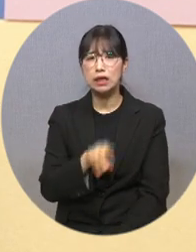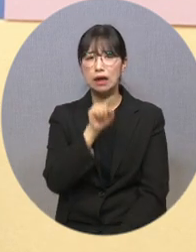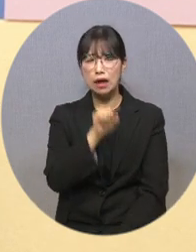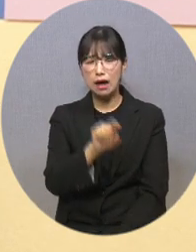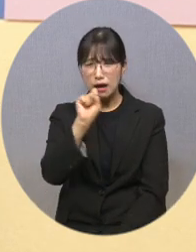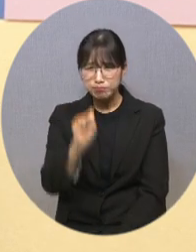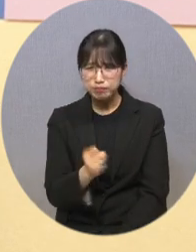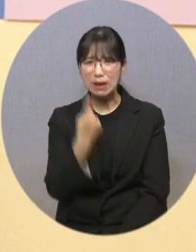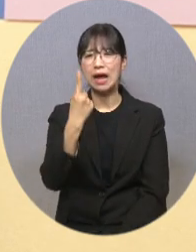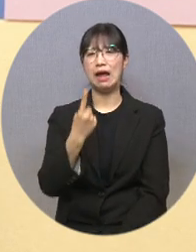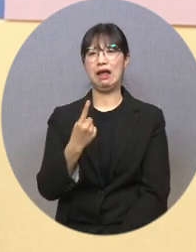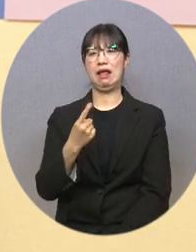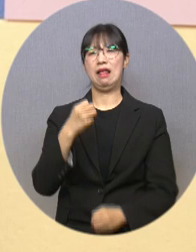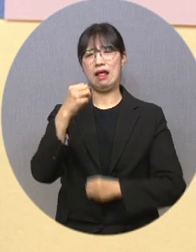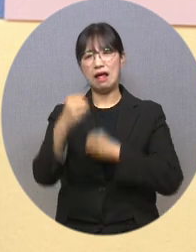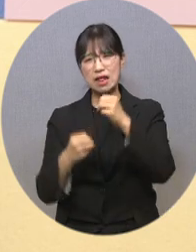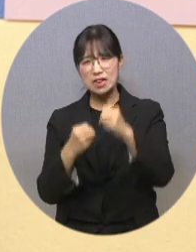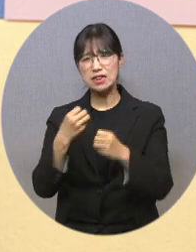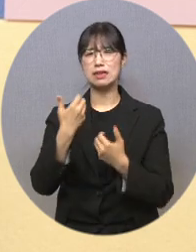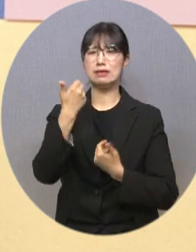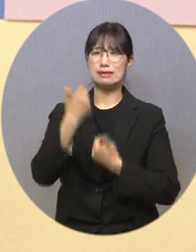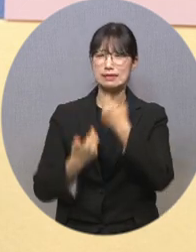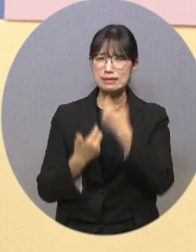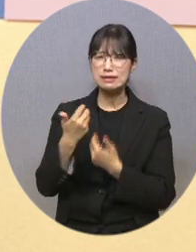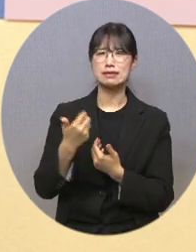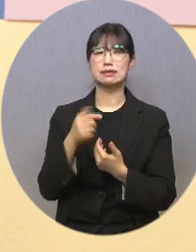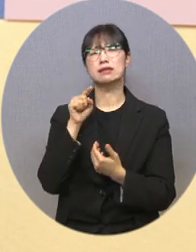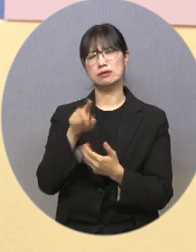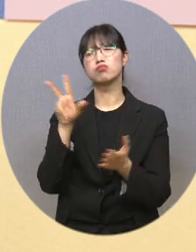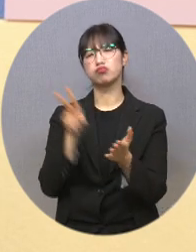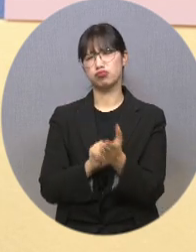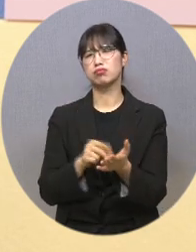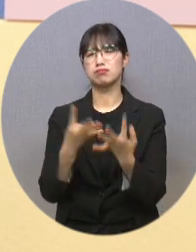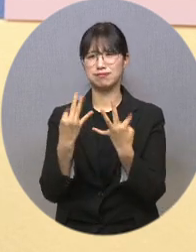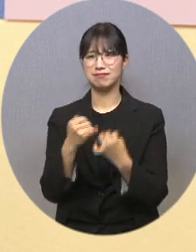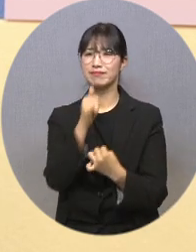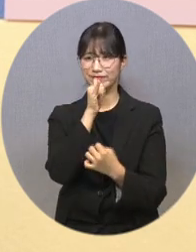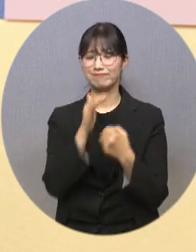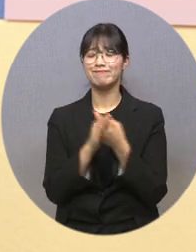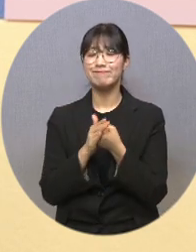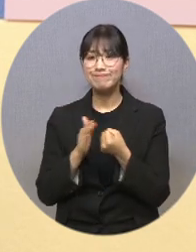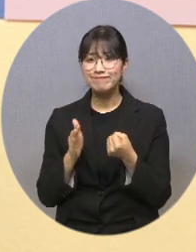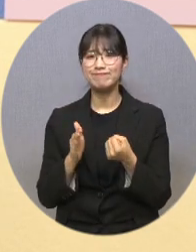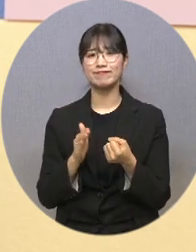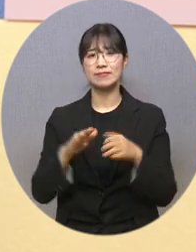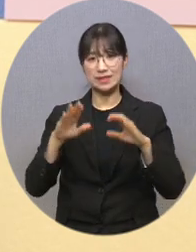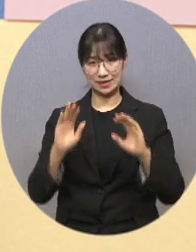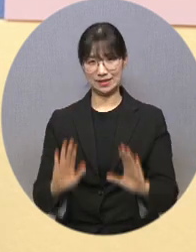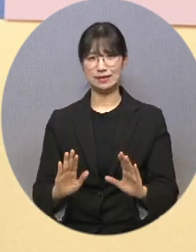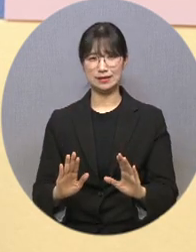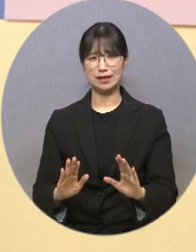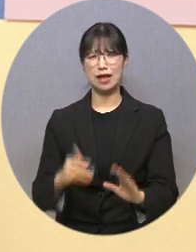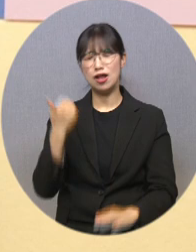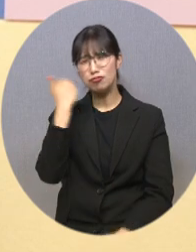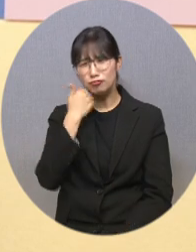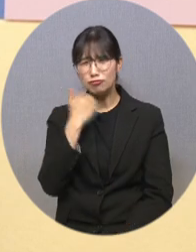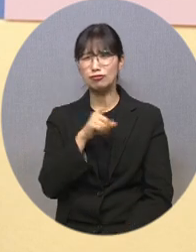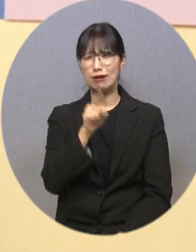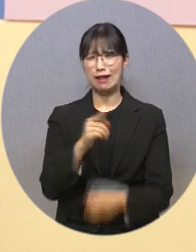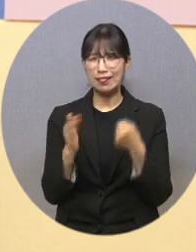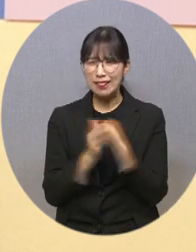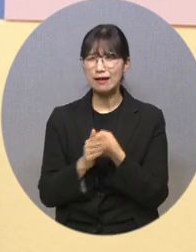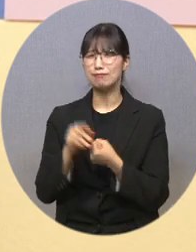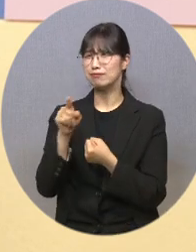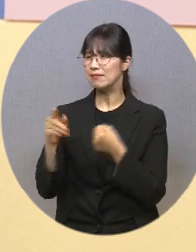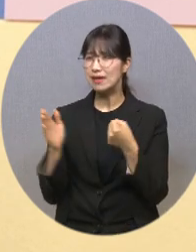뭐 갈등이라든가 반목이라든가 이런 것이라고 저는 생각이 들거든요. 그래서 이제는 뭐 내 탓 또는 남의